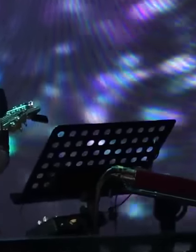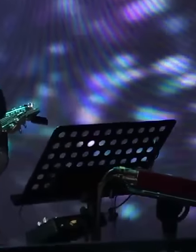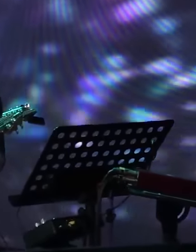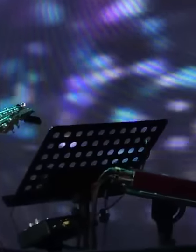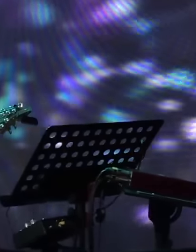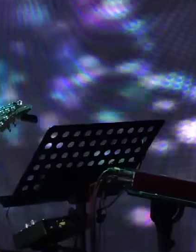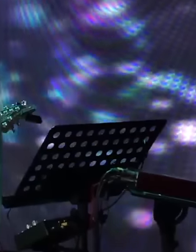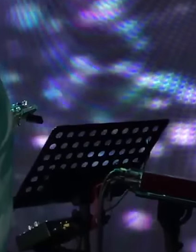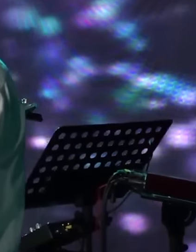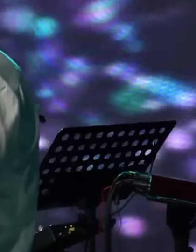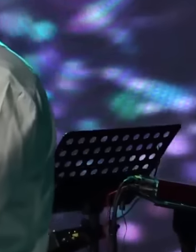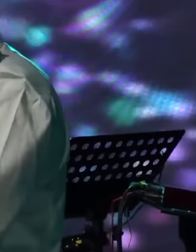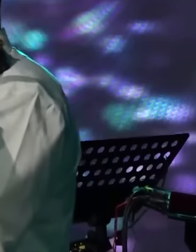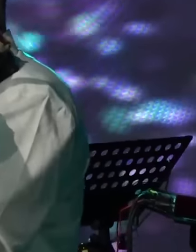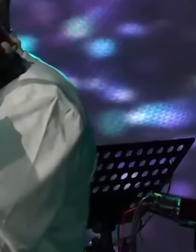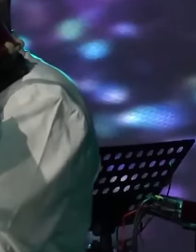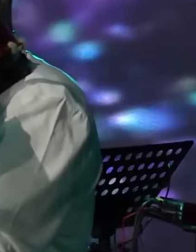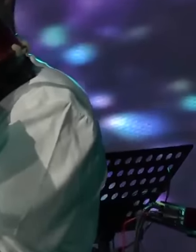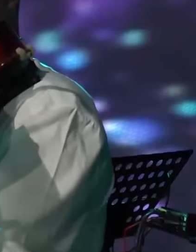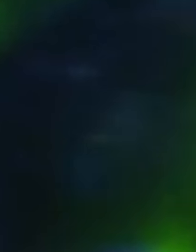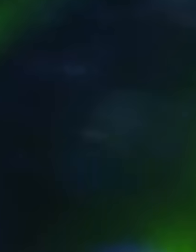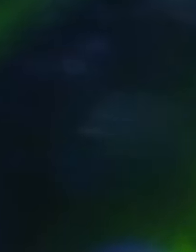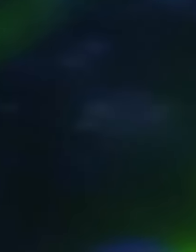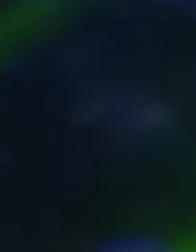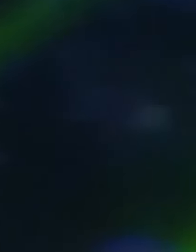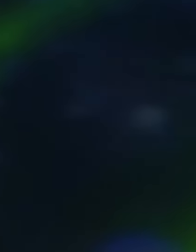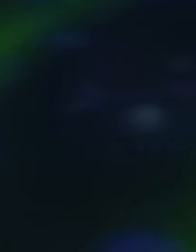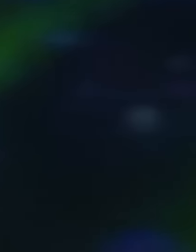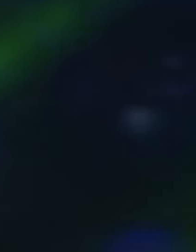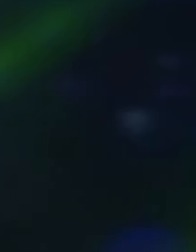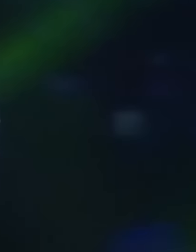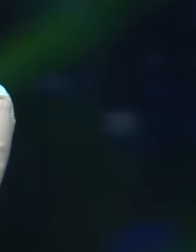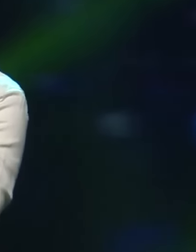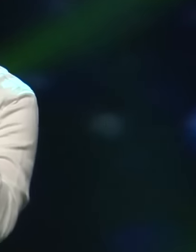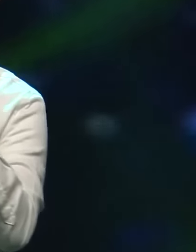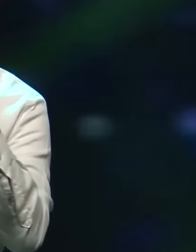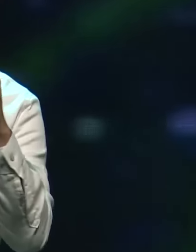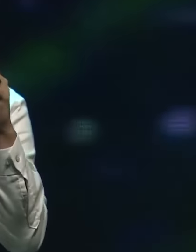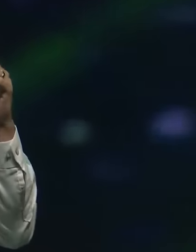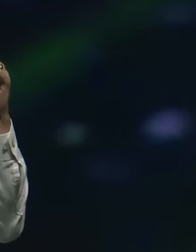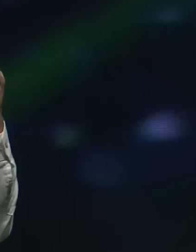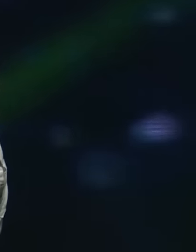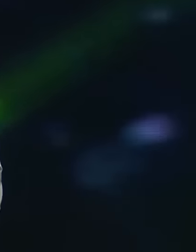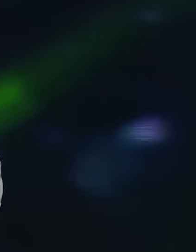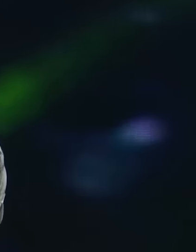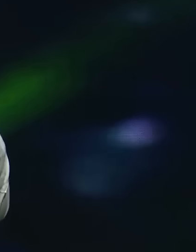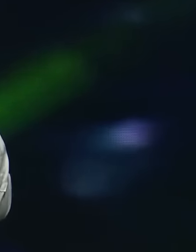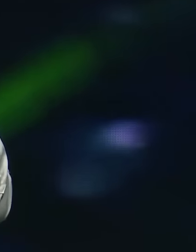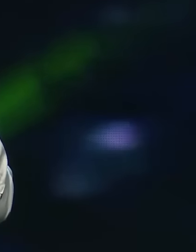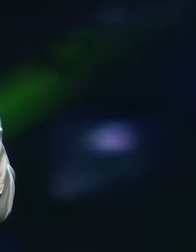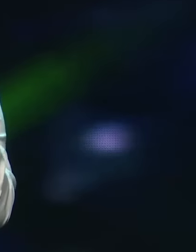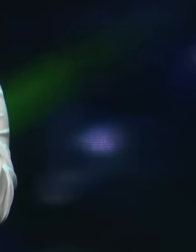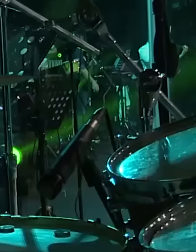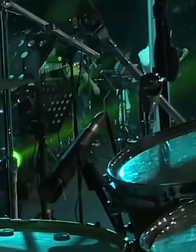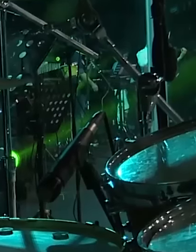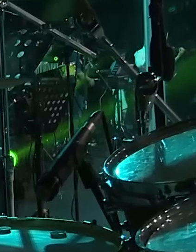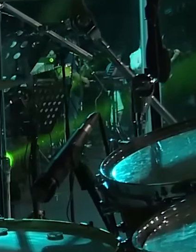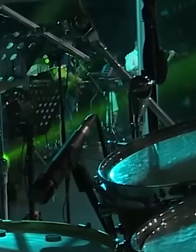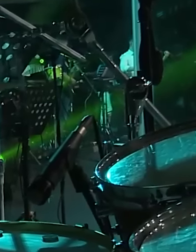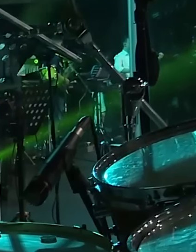pasti terjadi, sebab tiada yang tak mungkin bagimu.